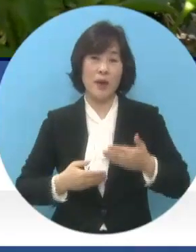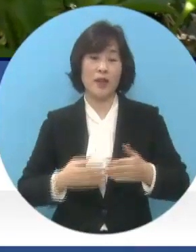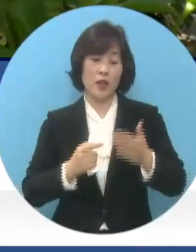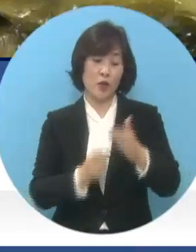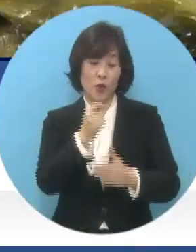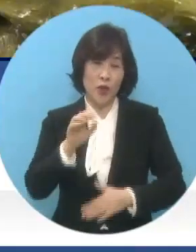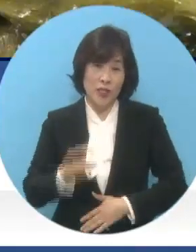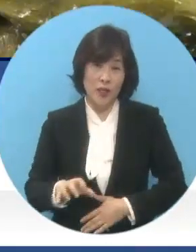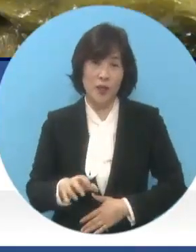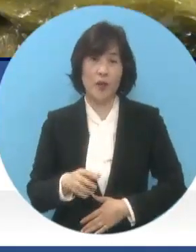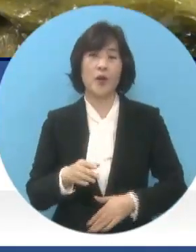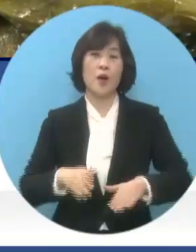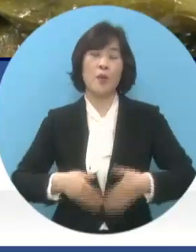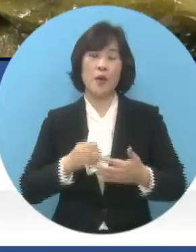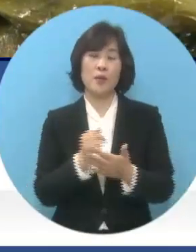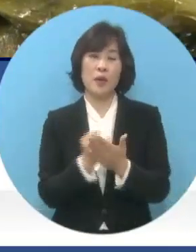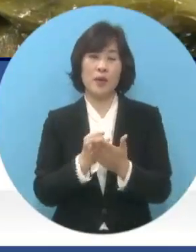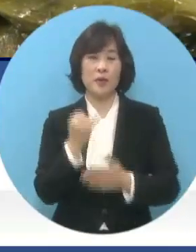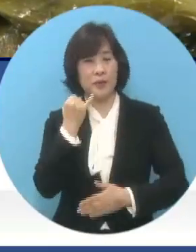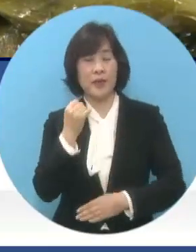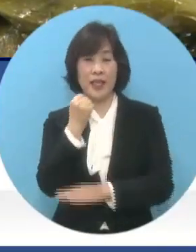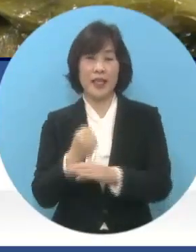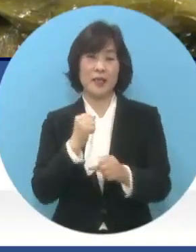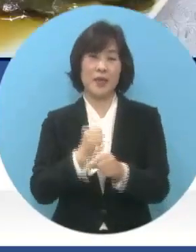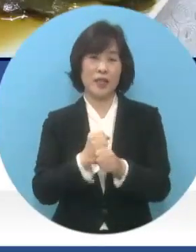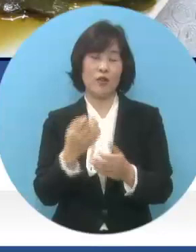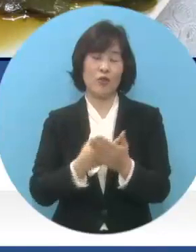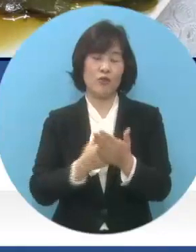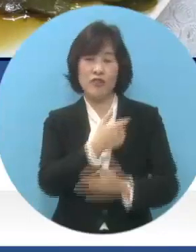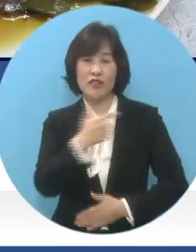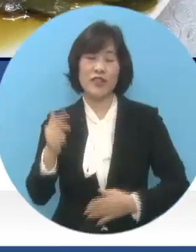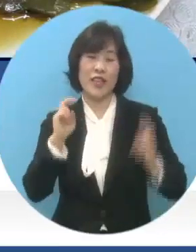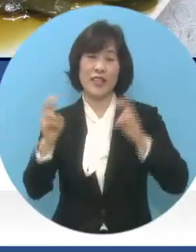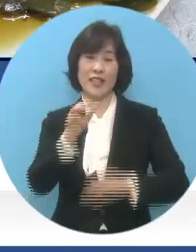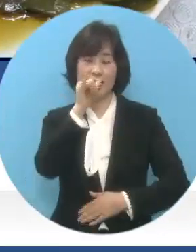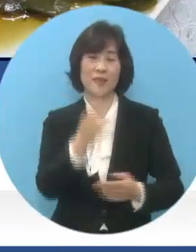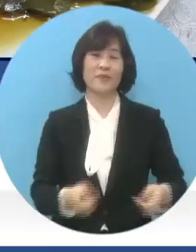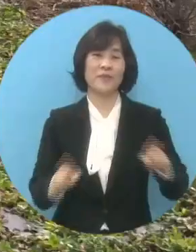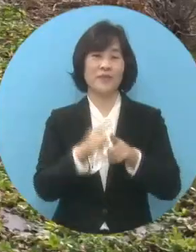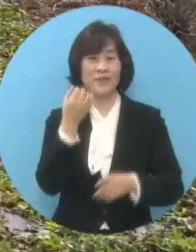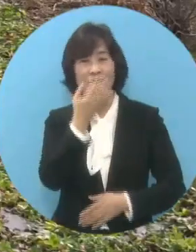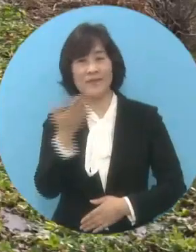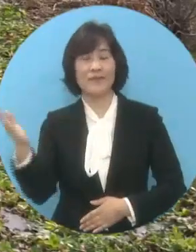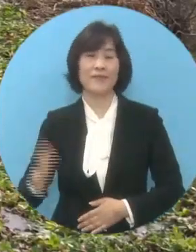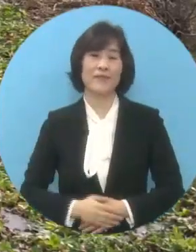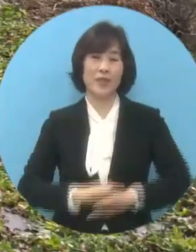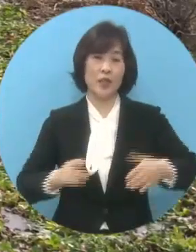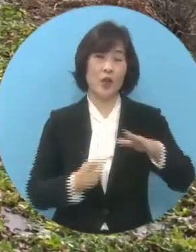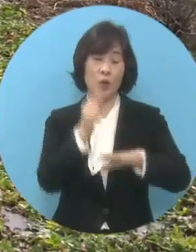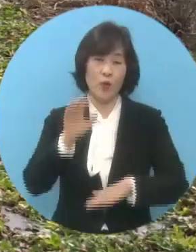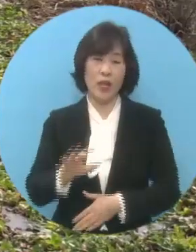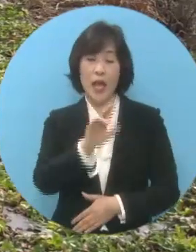고흥에서는 봄나물로 장아찌를 만들어 고소득을 올리는 사회적 기업이 있습니다. 함께 보시죠. 전남